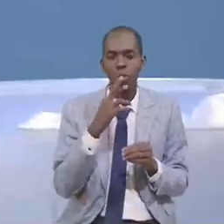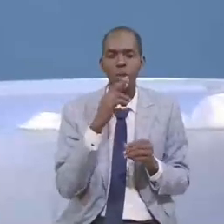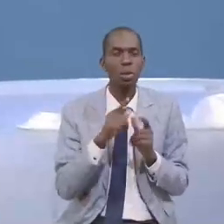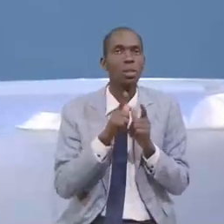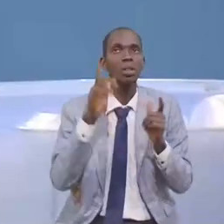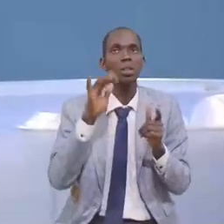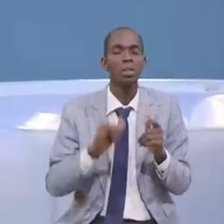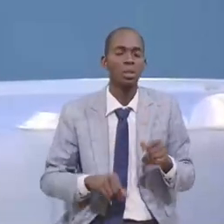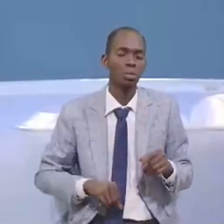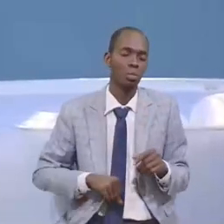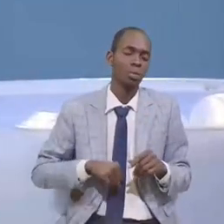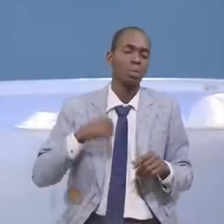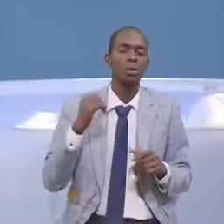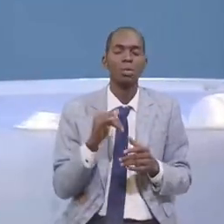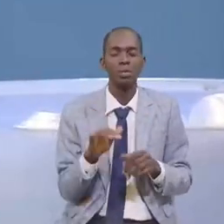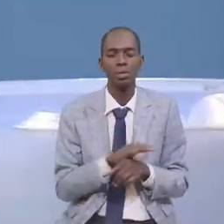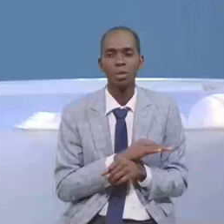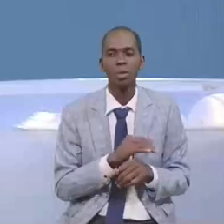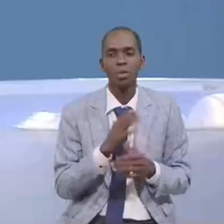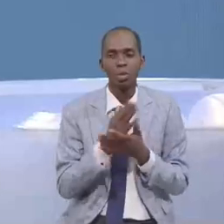Il y a des paroles qui sortent par orgueil.